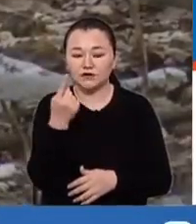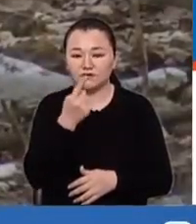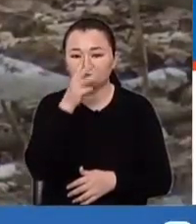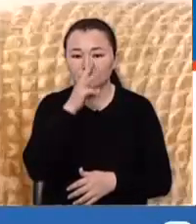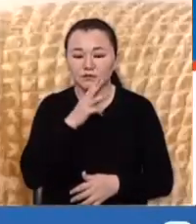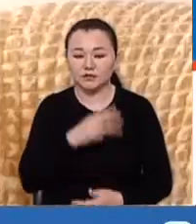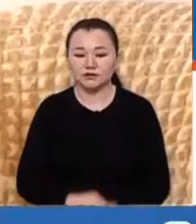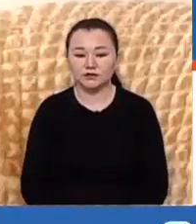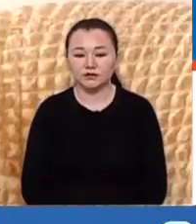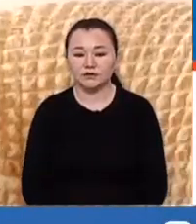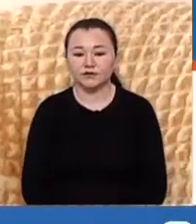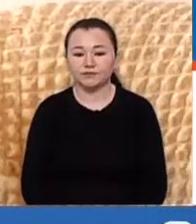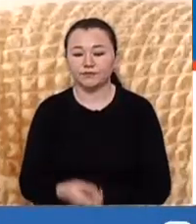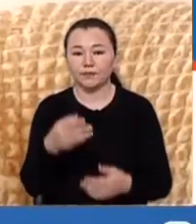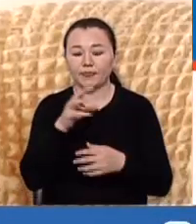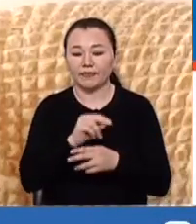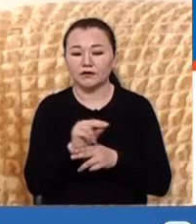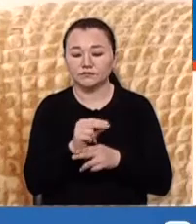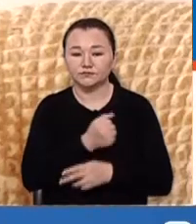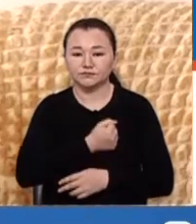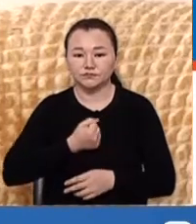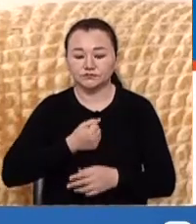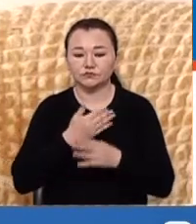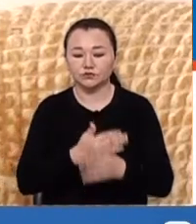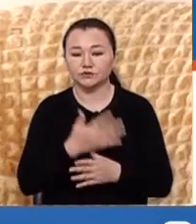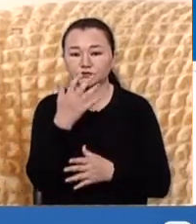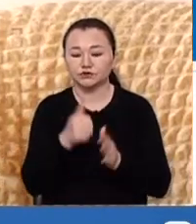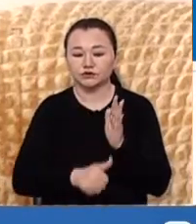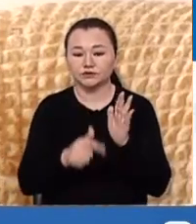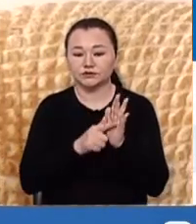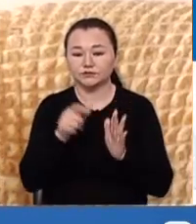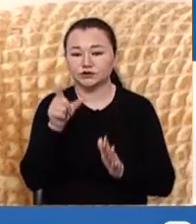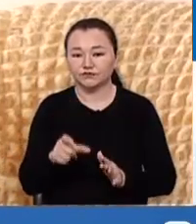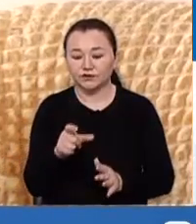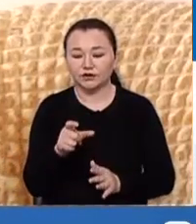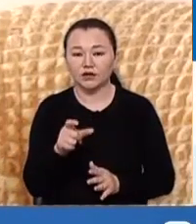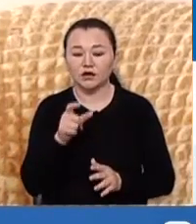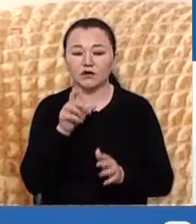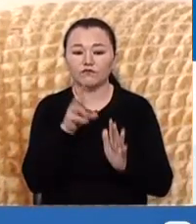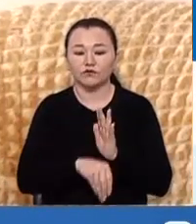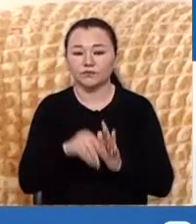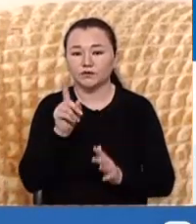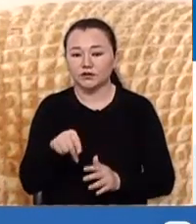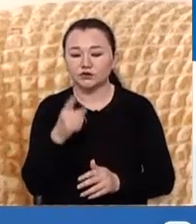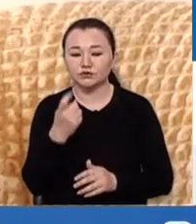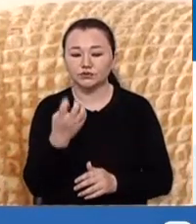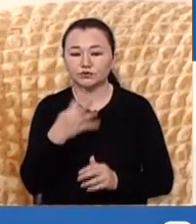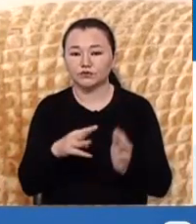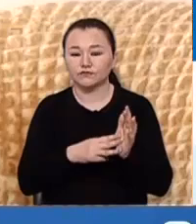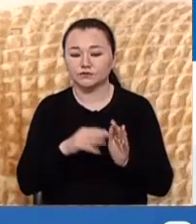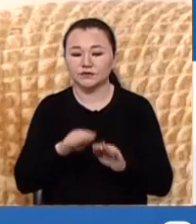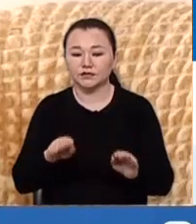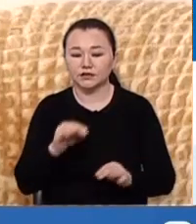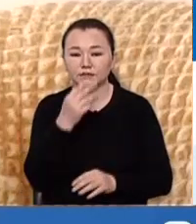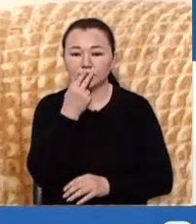месяца. За антирабической помощью обратилось 567 человек, в том числе 148 детей